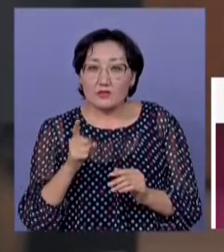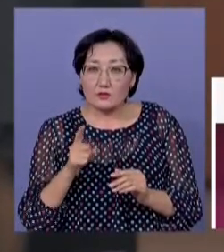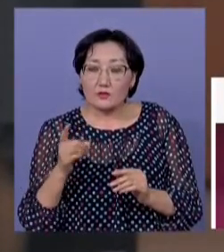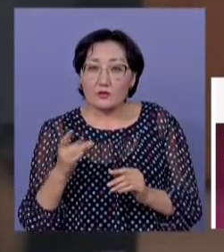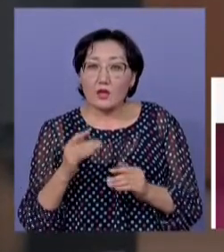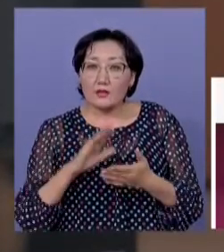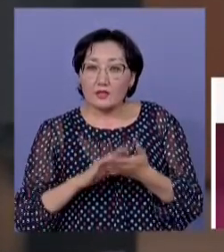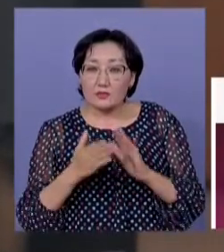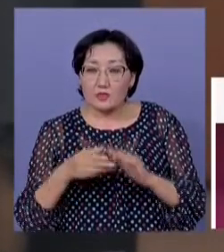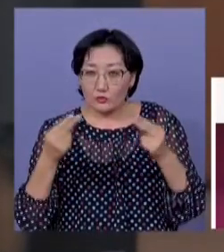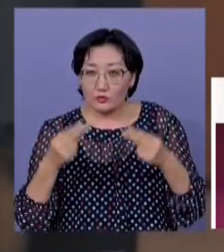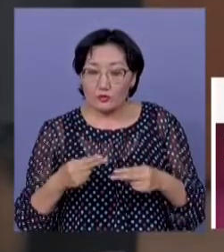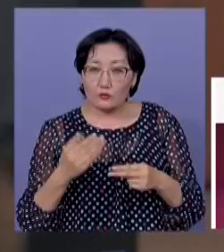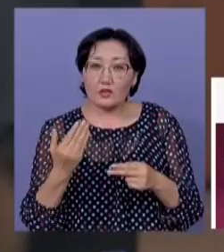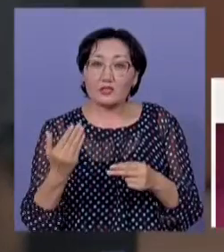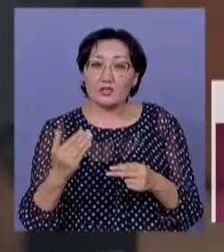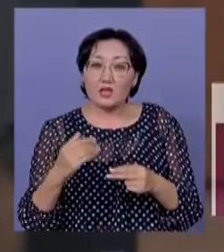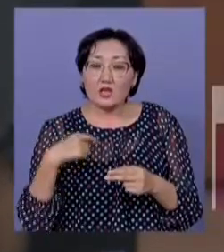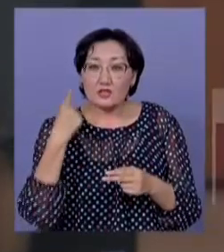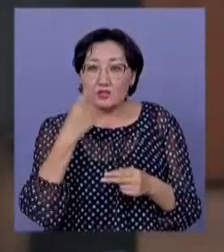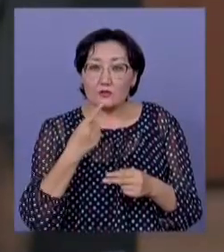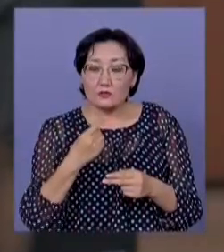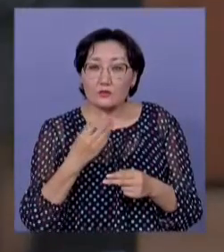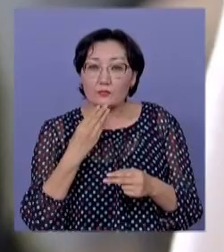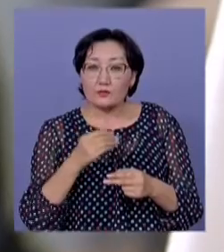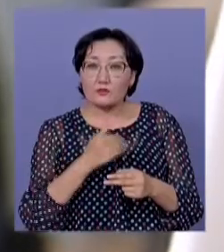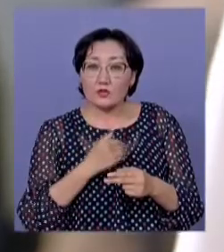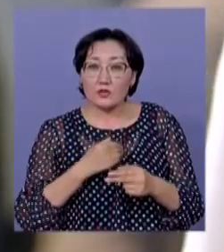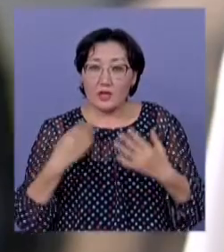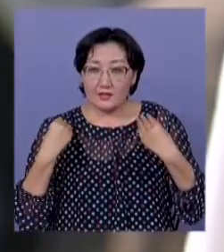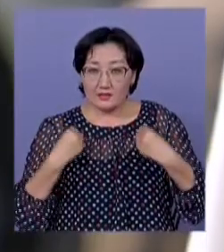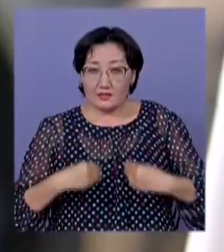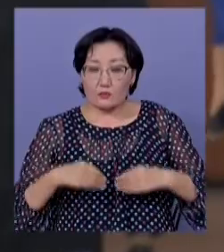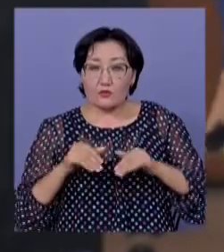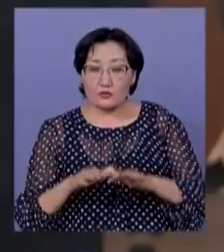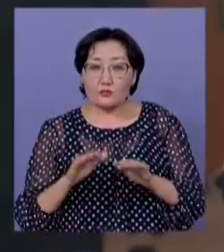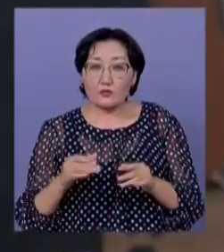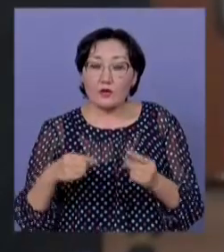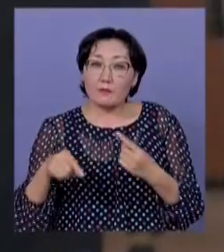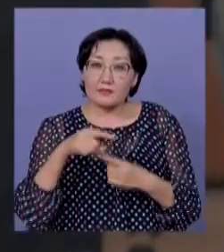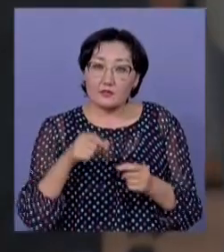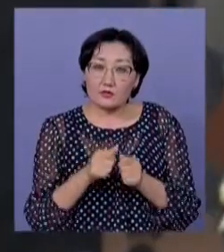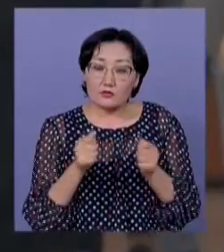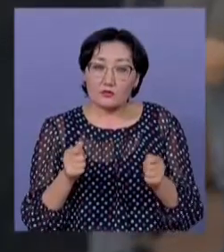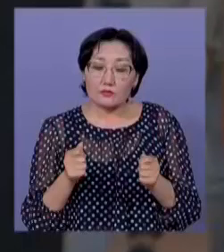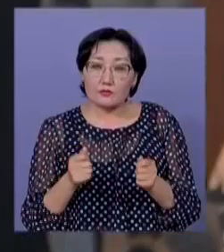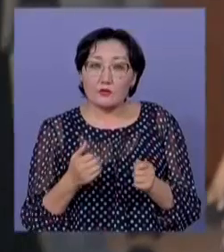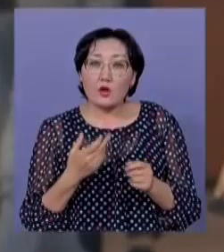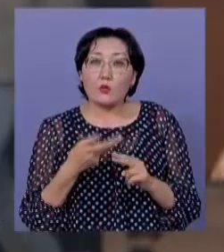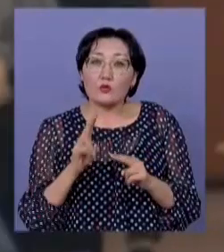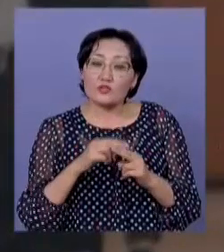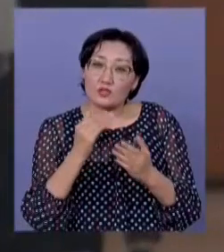отырып, солардың жеке өз қалаулары бойынша киім үлгілерін тігу. Бизнес ашам деген, өз жобаларын қорғайын